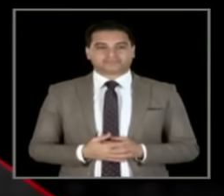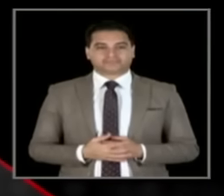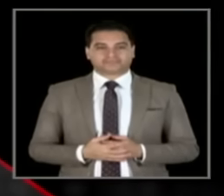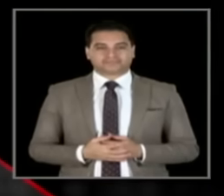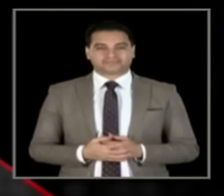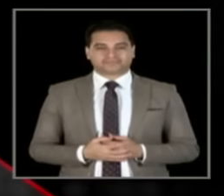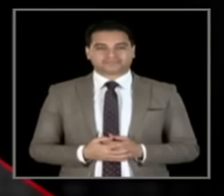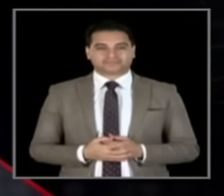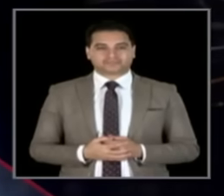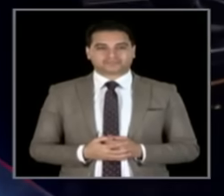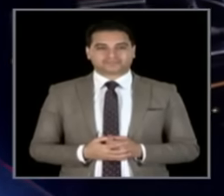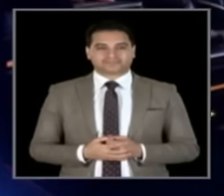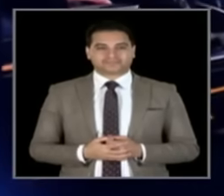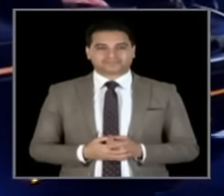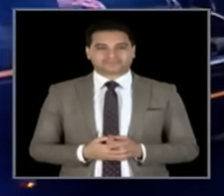الفنون.